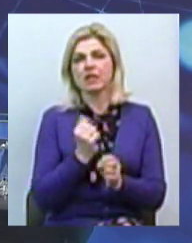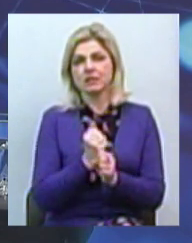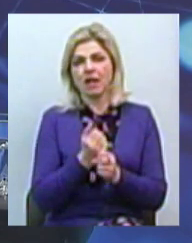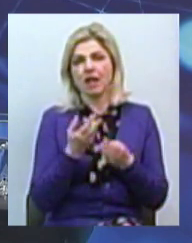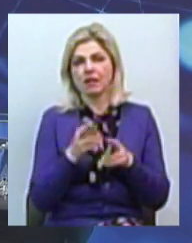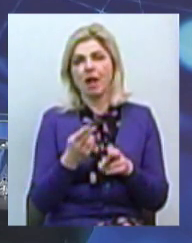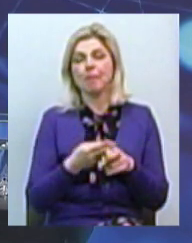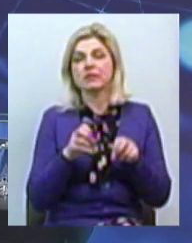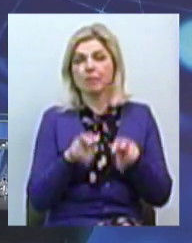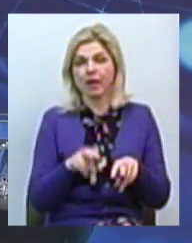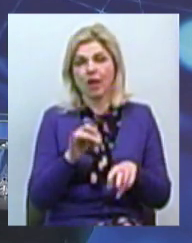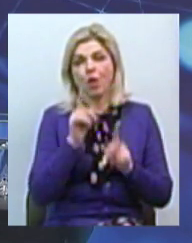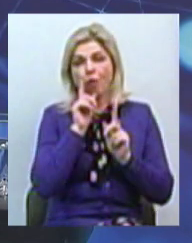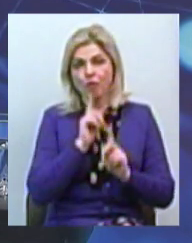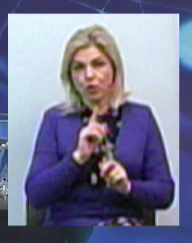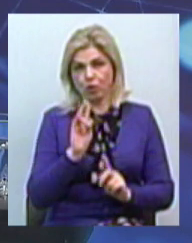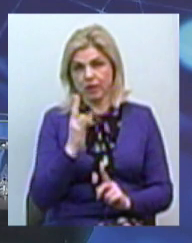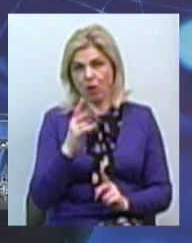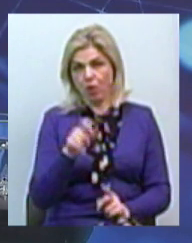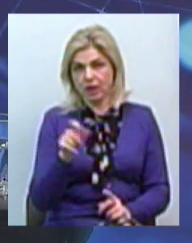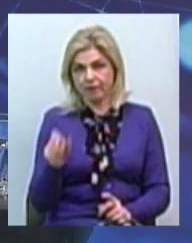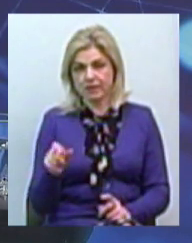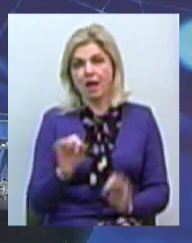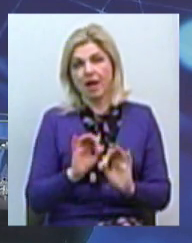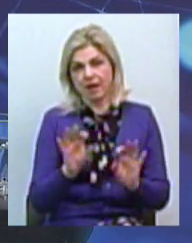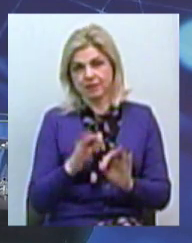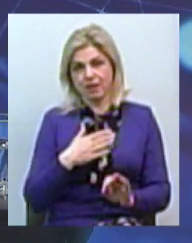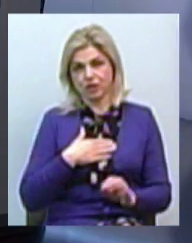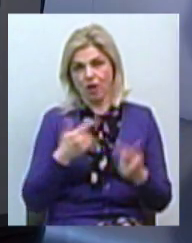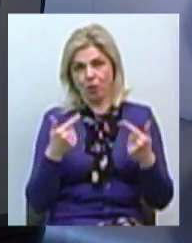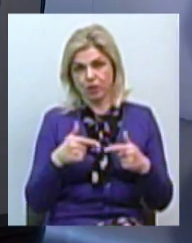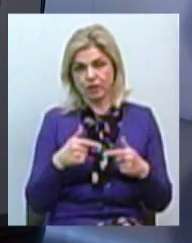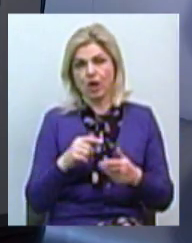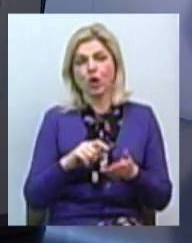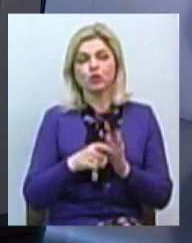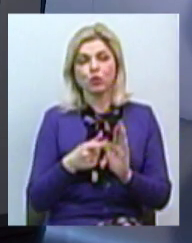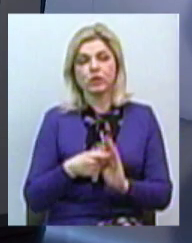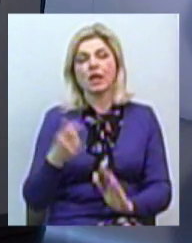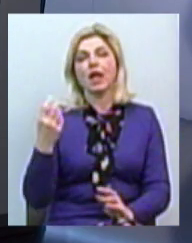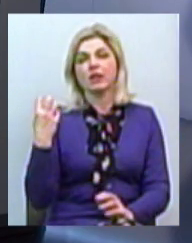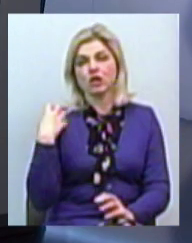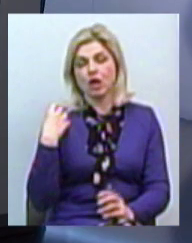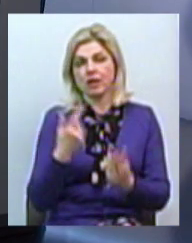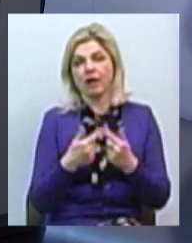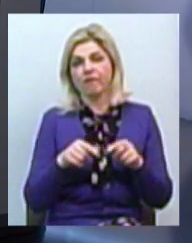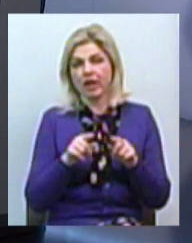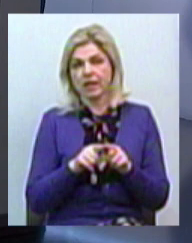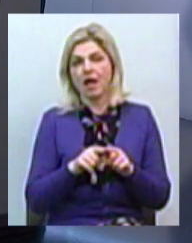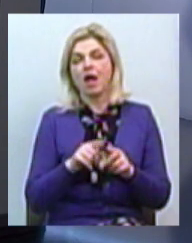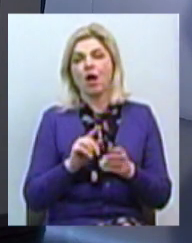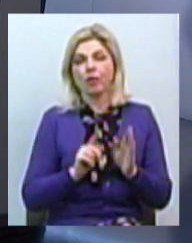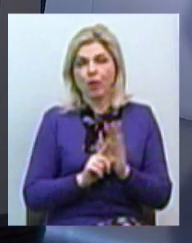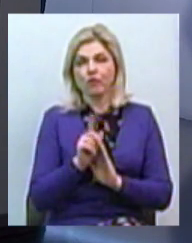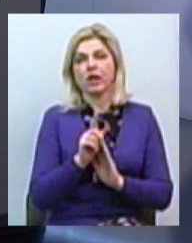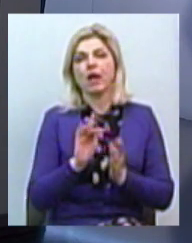комфорту миколаївців, розповість наш сьогоднішній гість. В студії начальник відділу стандартизації та впровадження електронного